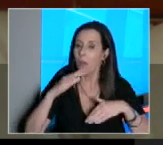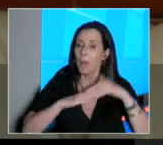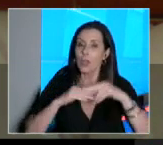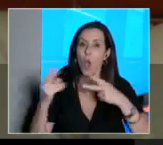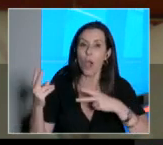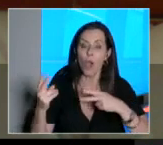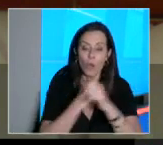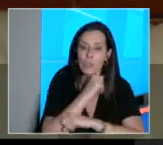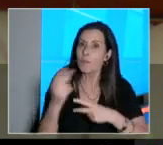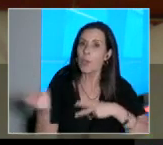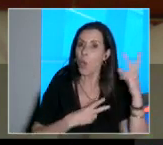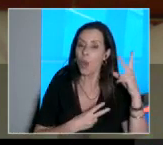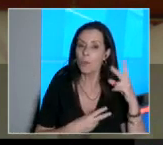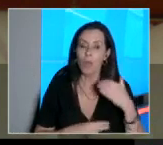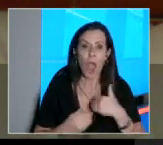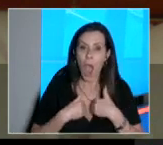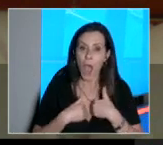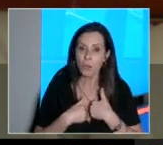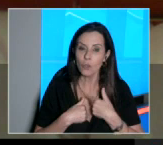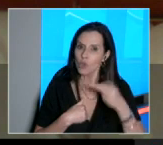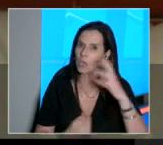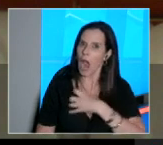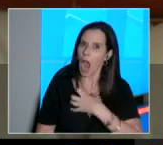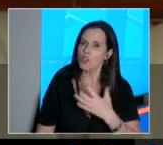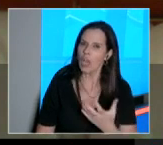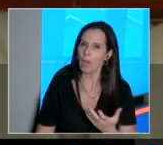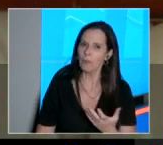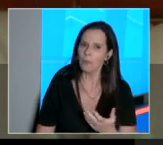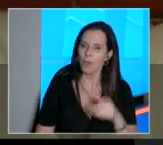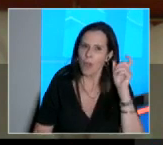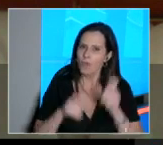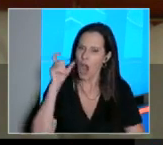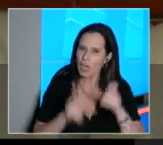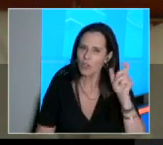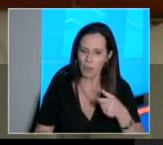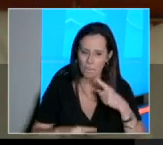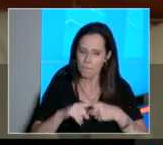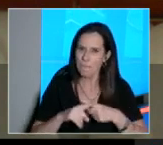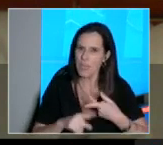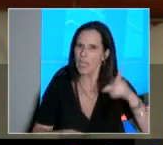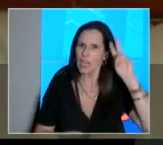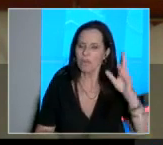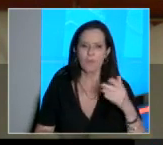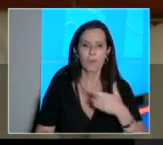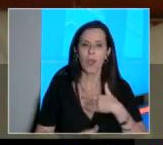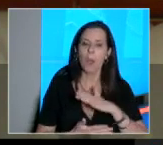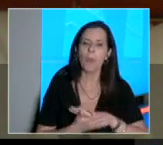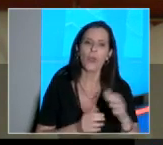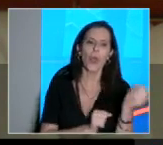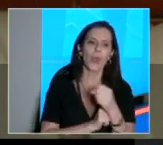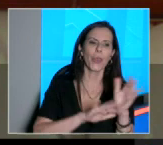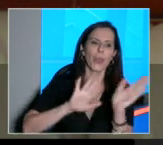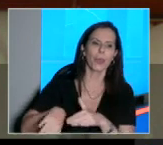אוניברסיטאות ובנה בתי חולים. אנחנו, שהרבה יותר עשירים מהם, והאוכלוסייה הכפילה את עצמה, אנחנו פשוט הזנחנו את